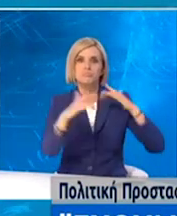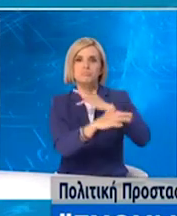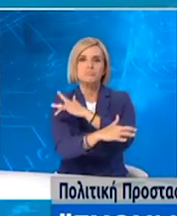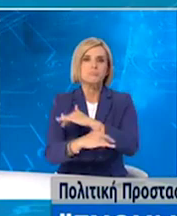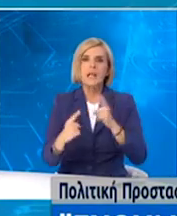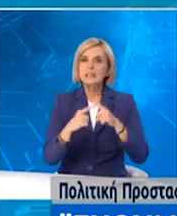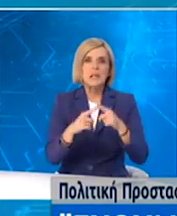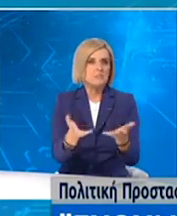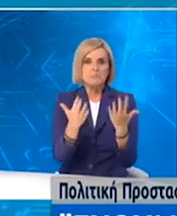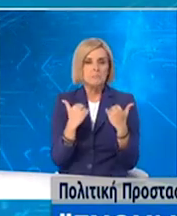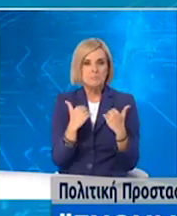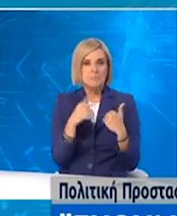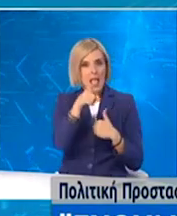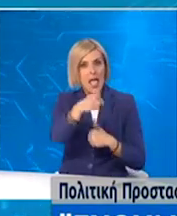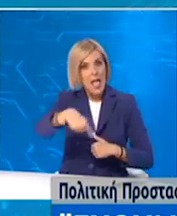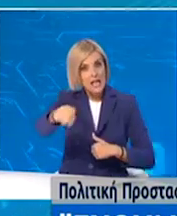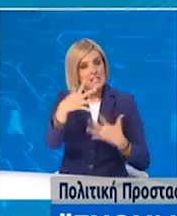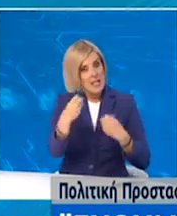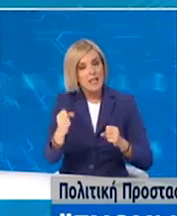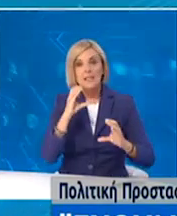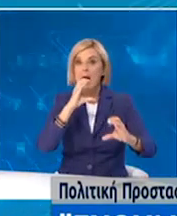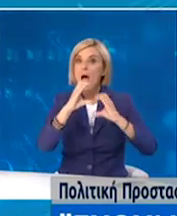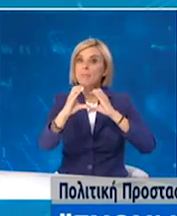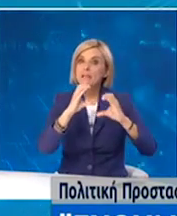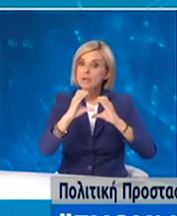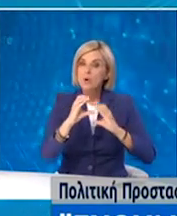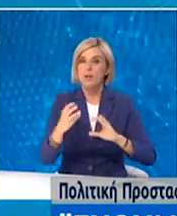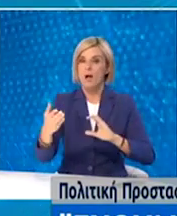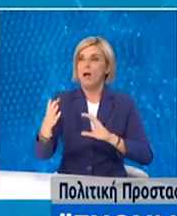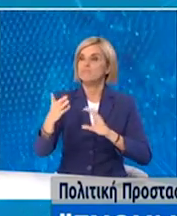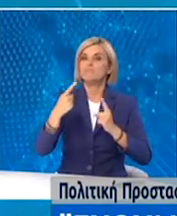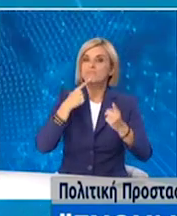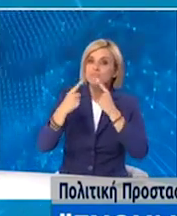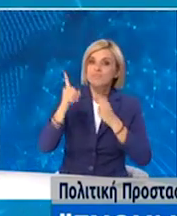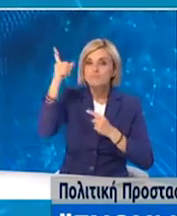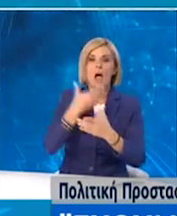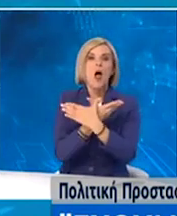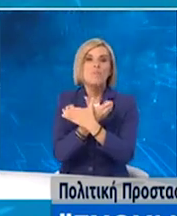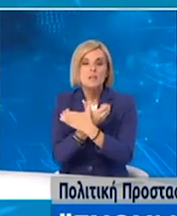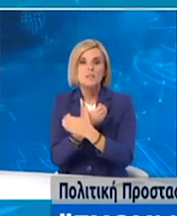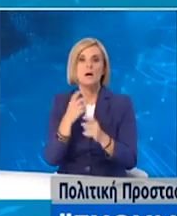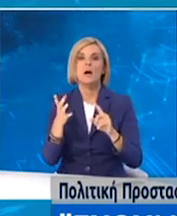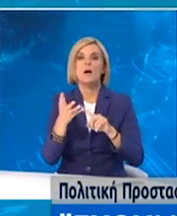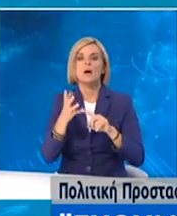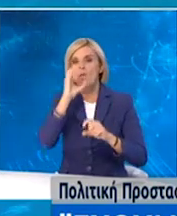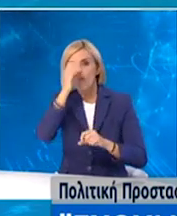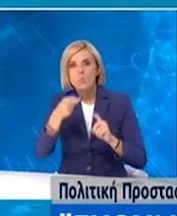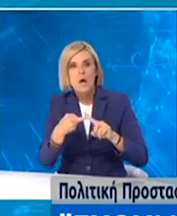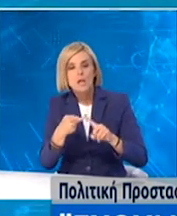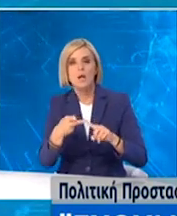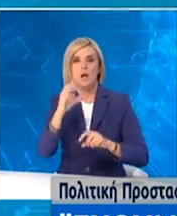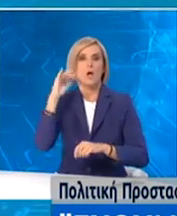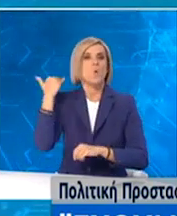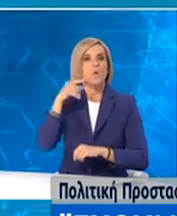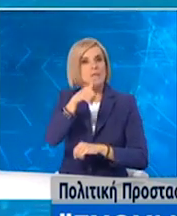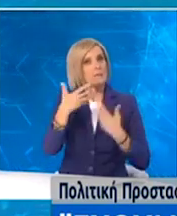αυτό, υπάρχει επικοινωνία και επαφή με τις χώρες αυτές, γιατί βλέπουμε ότι στο top 5 οι 4 χώρες είναι από τα Βαλκάνια. Αν έχουμε επαφή με